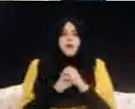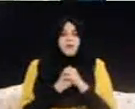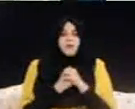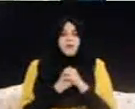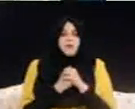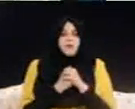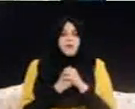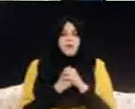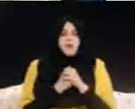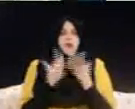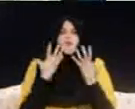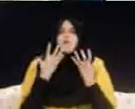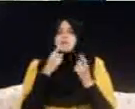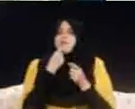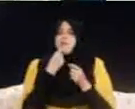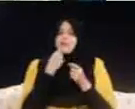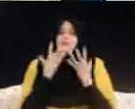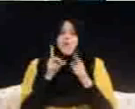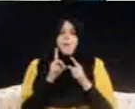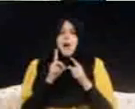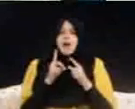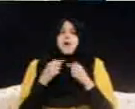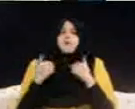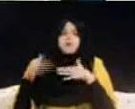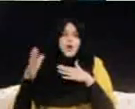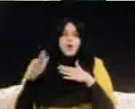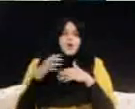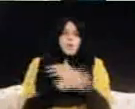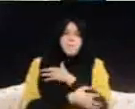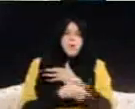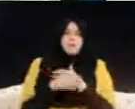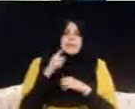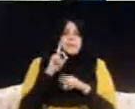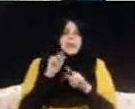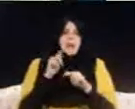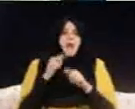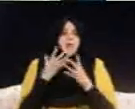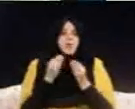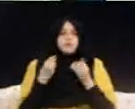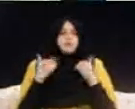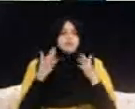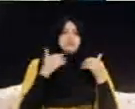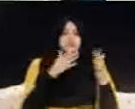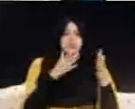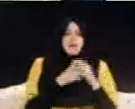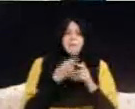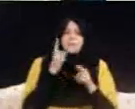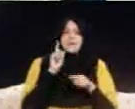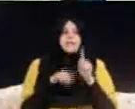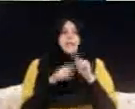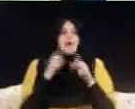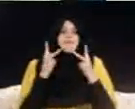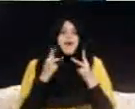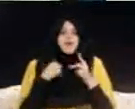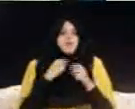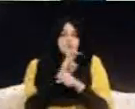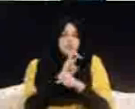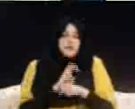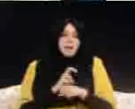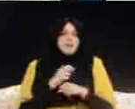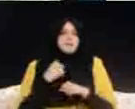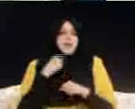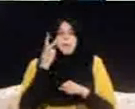هنا. يعني كاين اللي مدي اللي مدينا مي بصح كاين الحوايج يعني دو فالو قالوا لك نخليوهم يعني